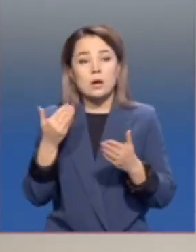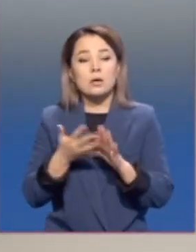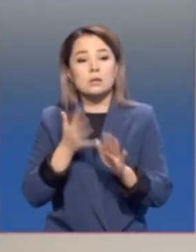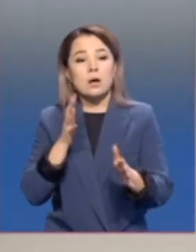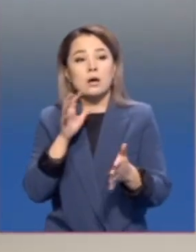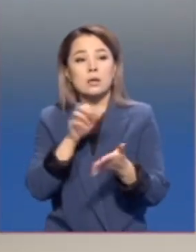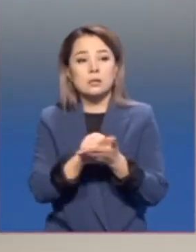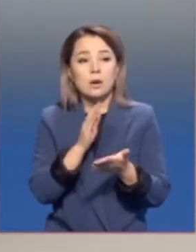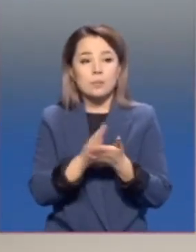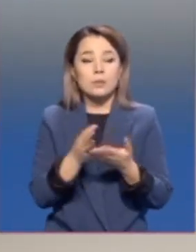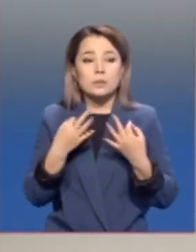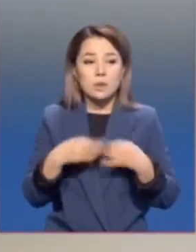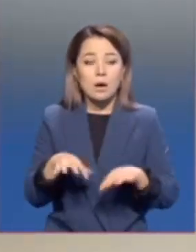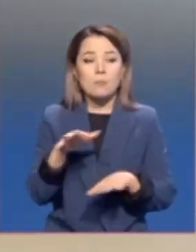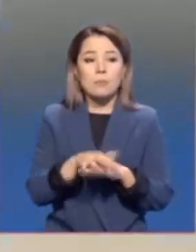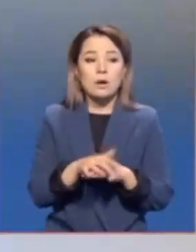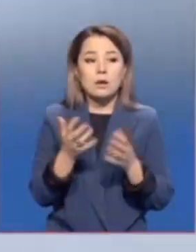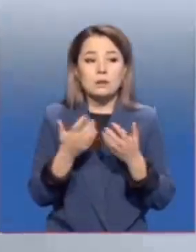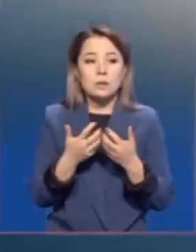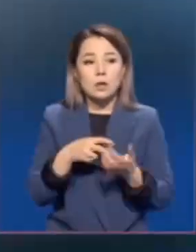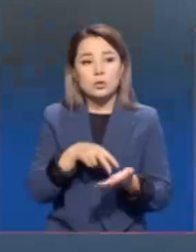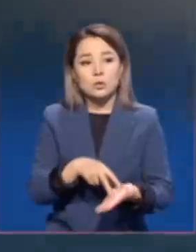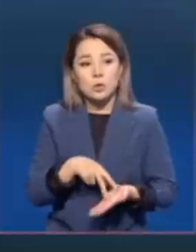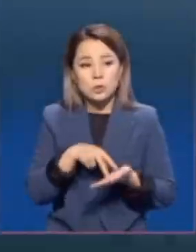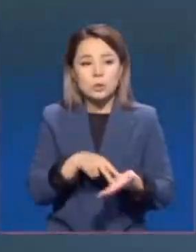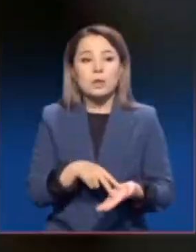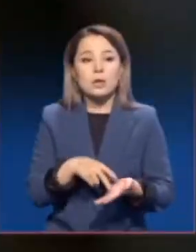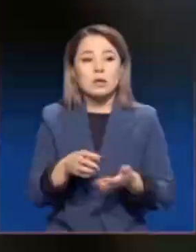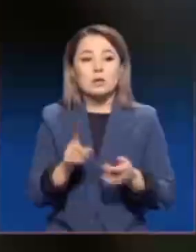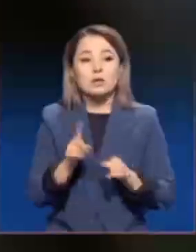тұрып, түнімен банк есігін күзеткендерді